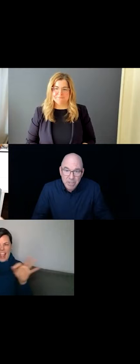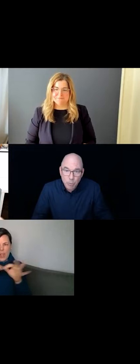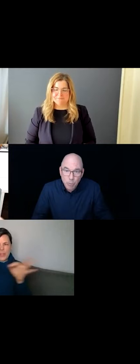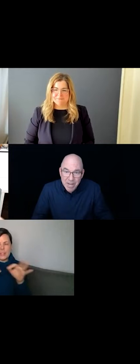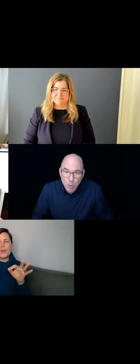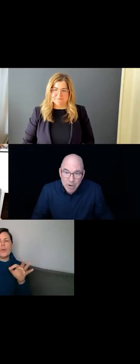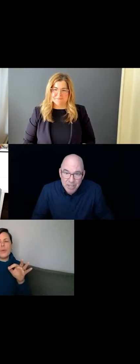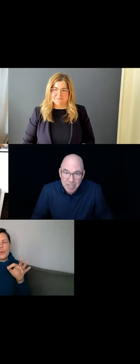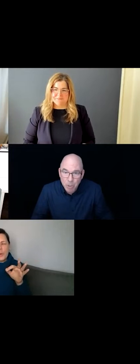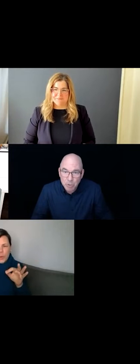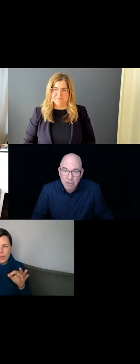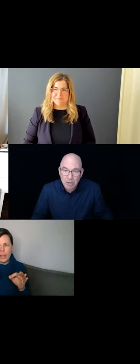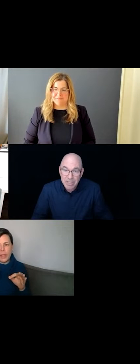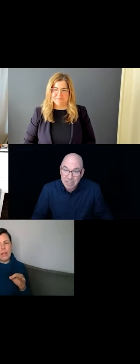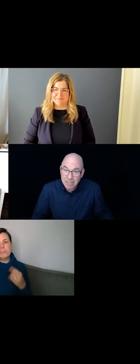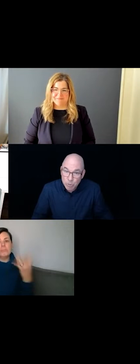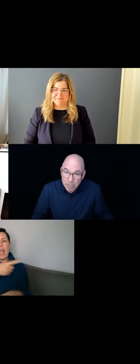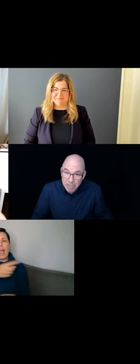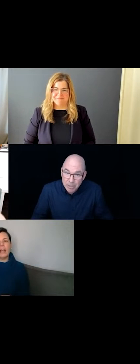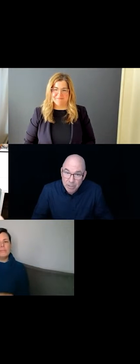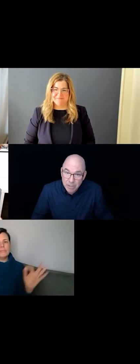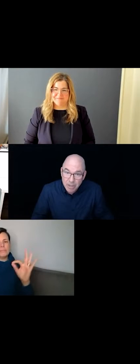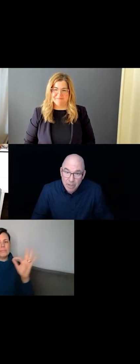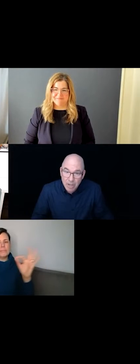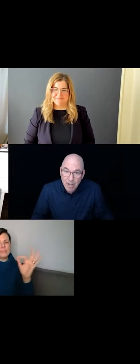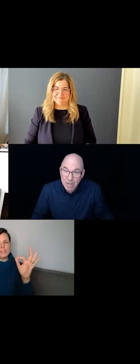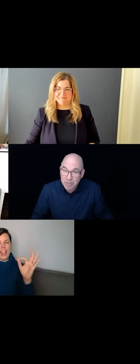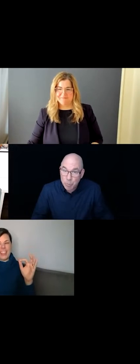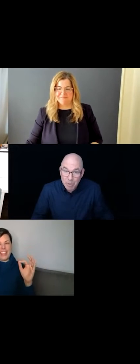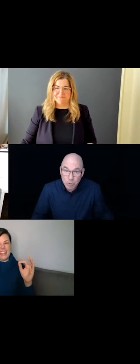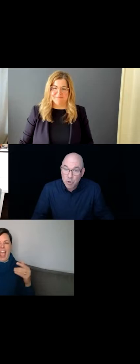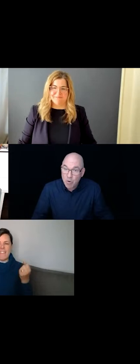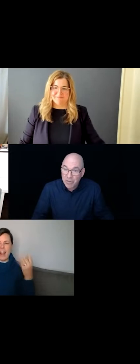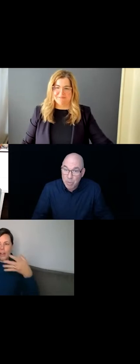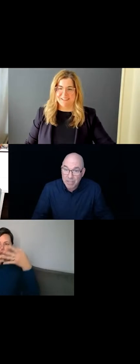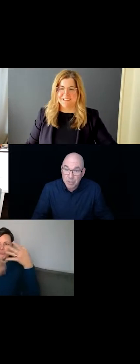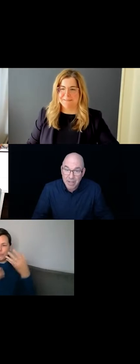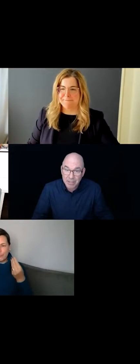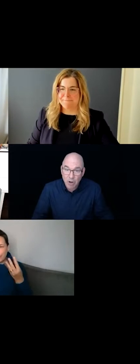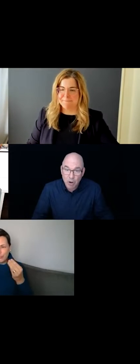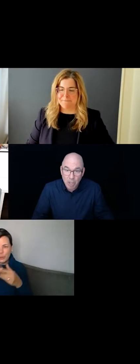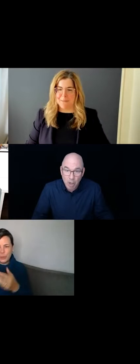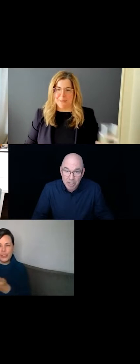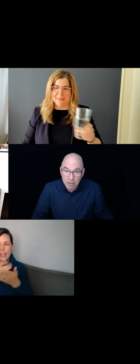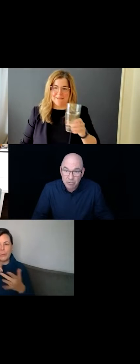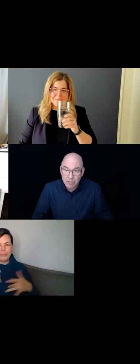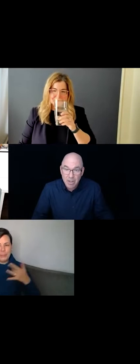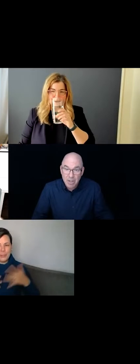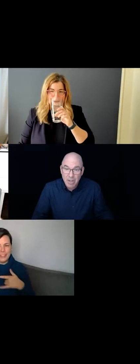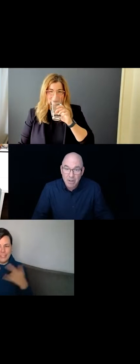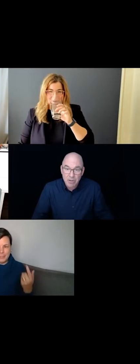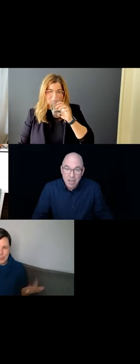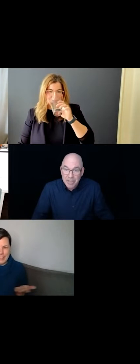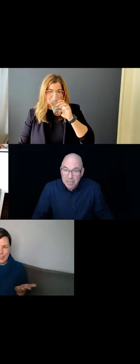personne sourde plutôt que malentendante. Et c'est une belle opportunité pour nous ici de vraiment élever la conscience sur ces langues. Plusieurs